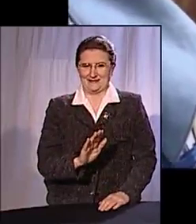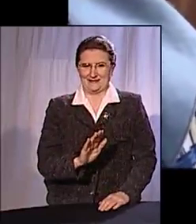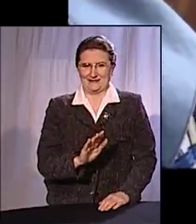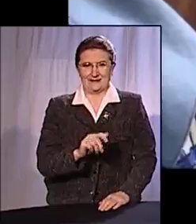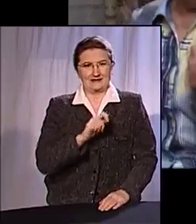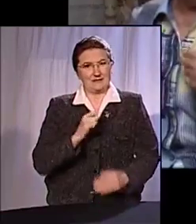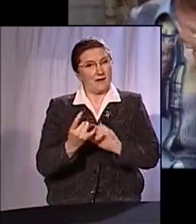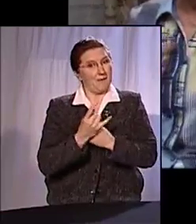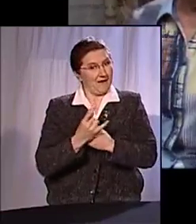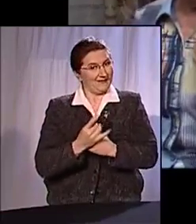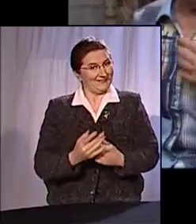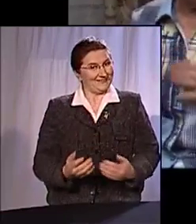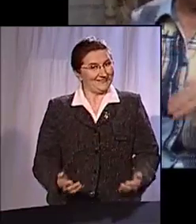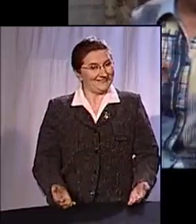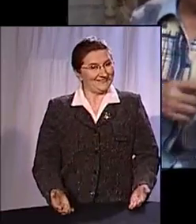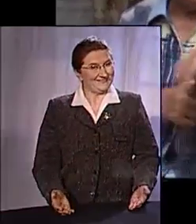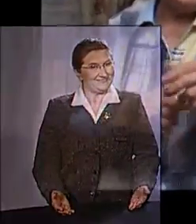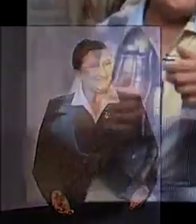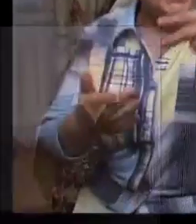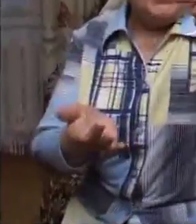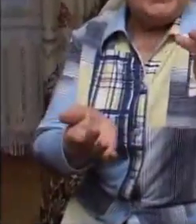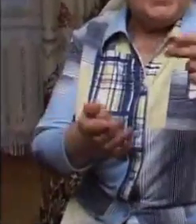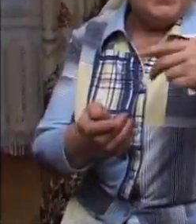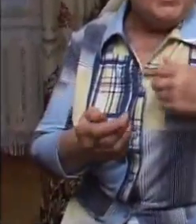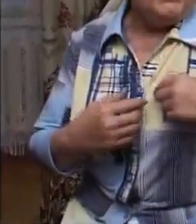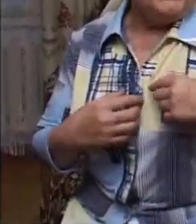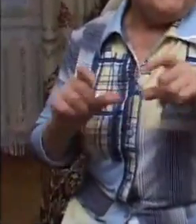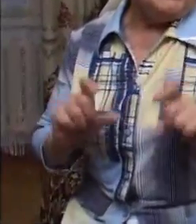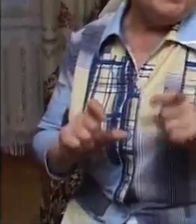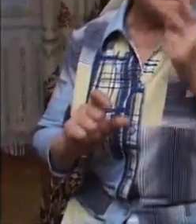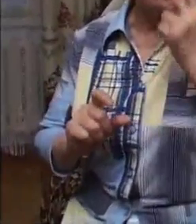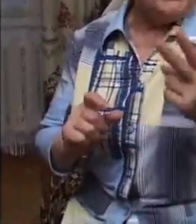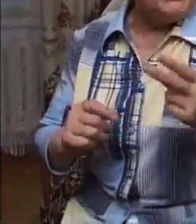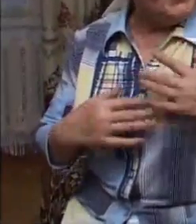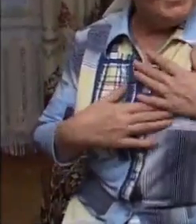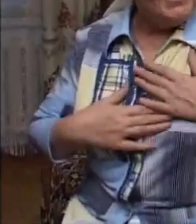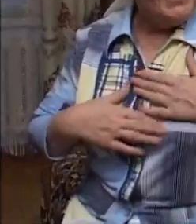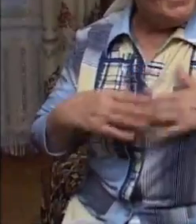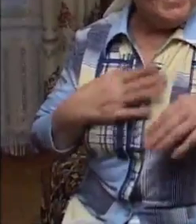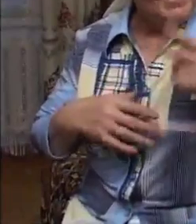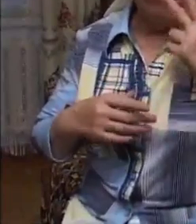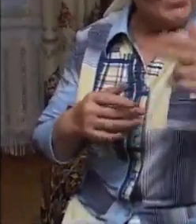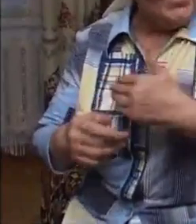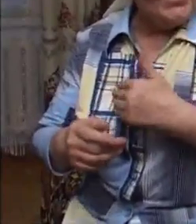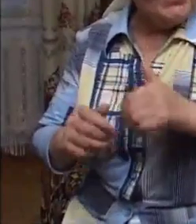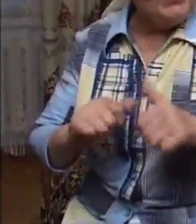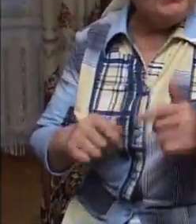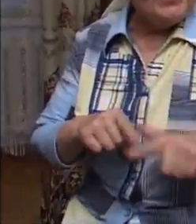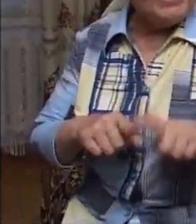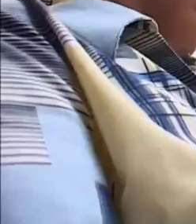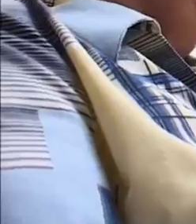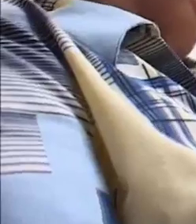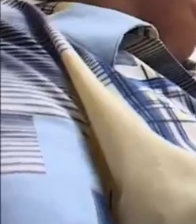Самообман. У меня была радость. И я сидела, и смотрела, и